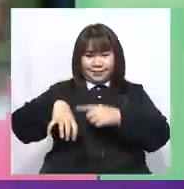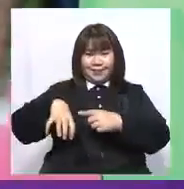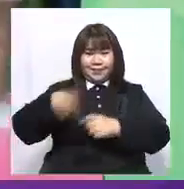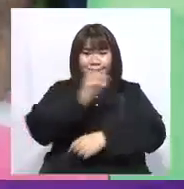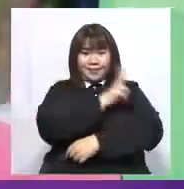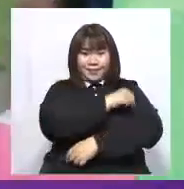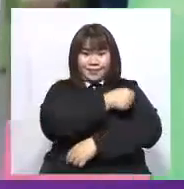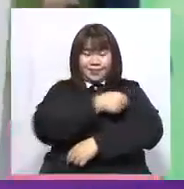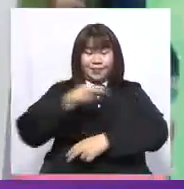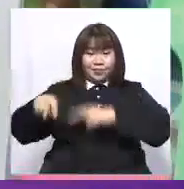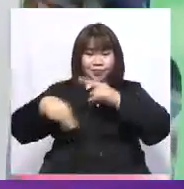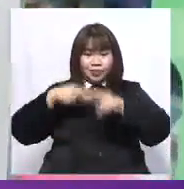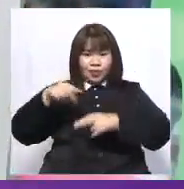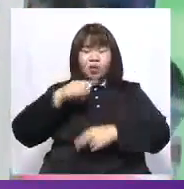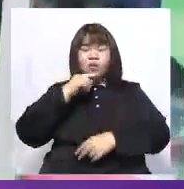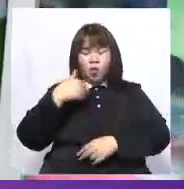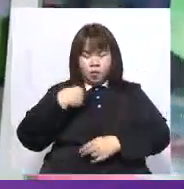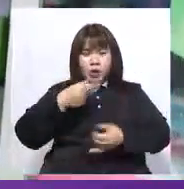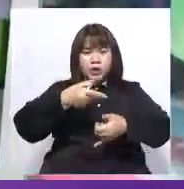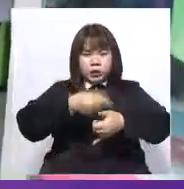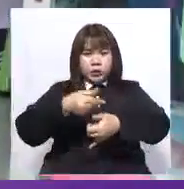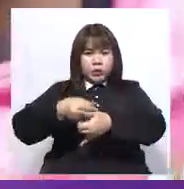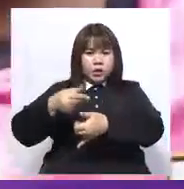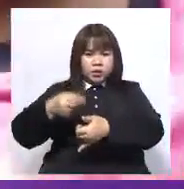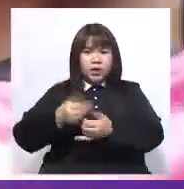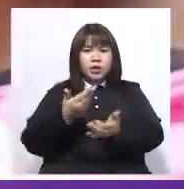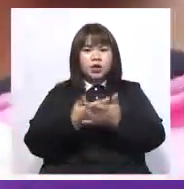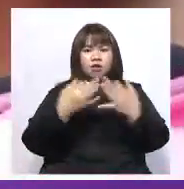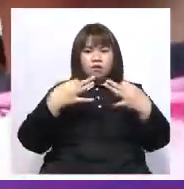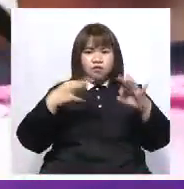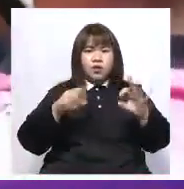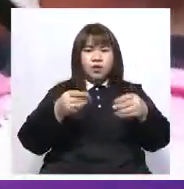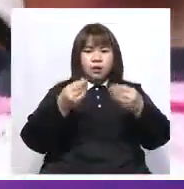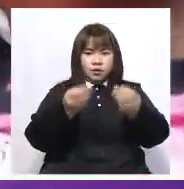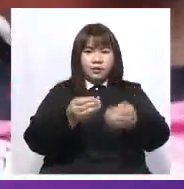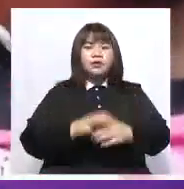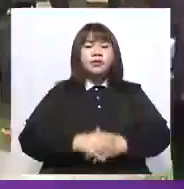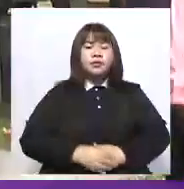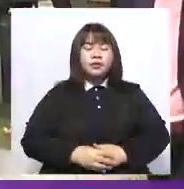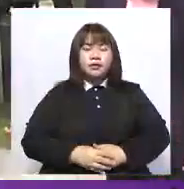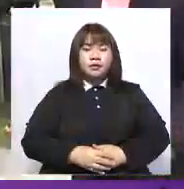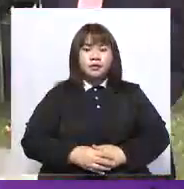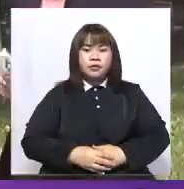ให้การบริการฉีดวัคซีนป้องกันโรคพิษสุนัขบ้าโดยไม่คิดค่าใช้จ่ายใดๆทั้งสิ้นครับ